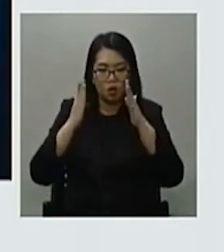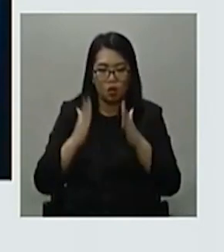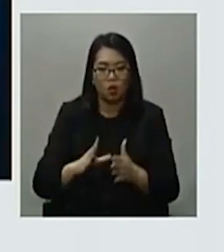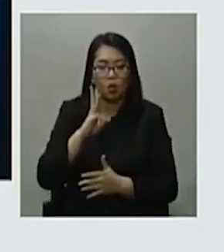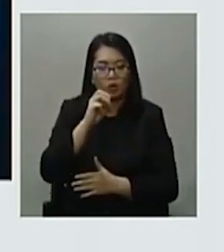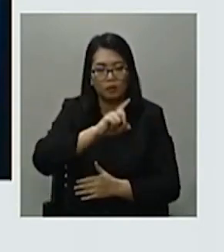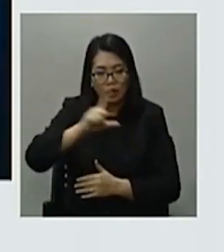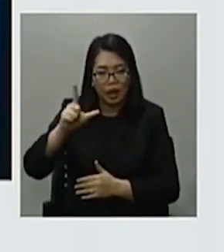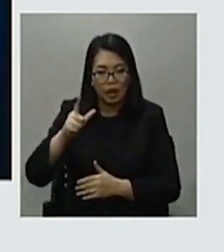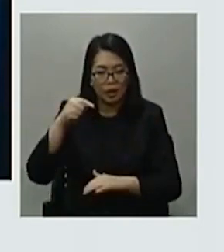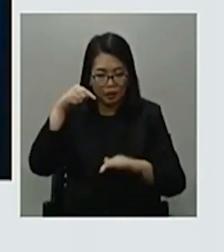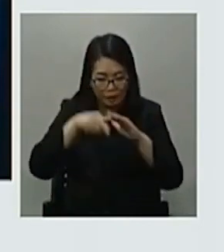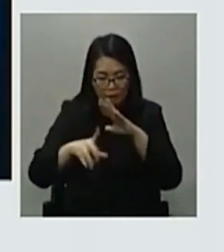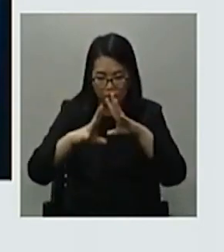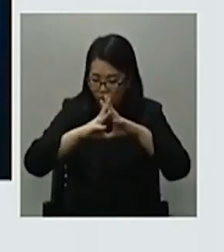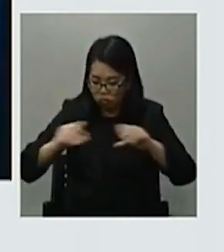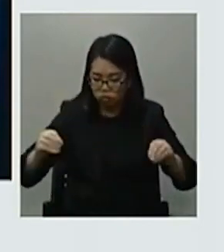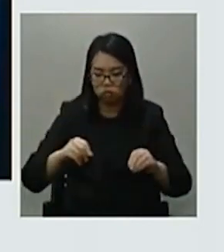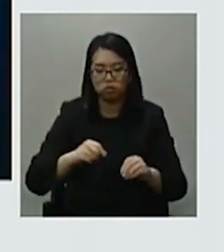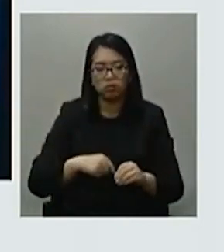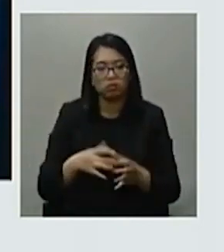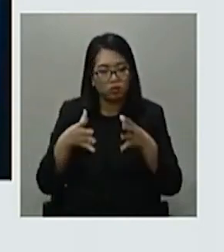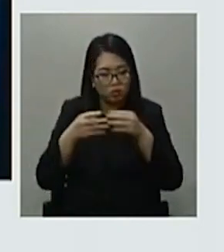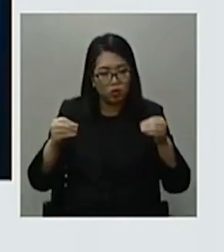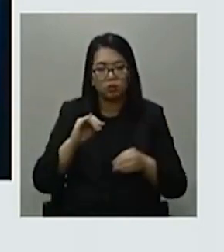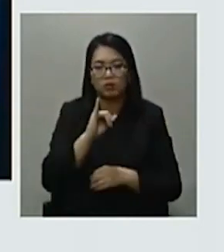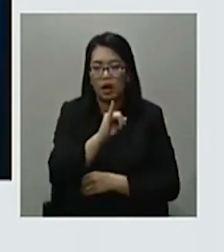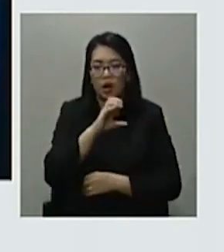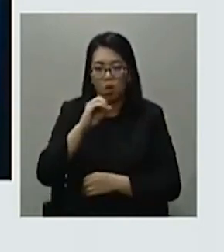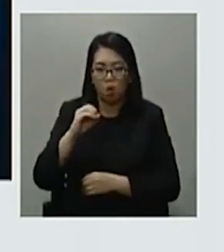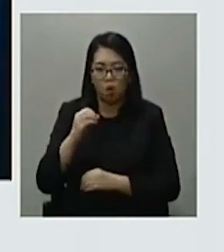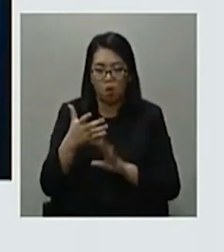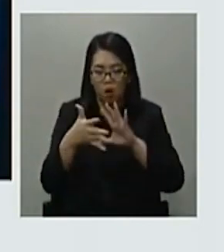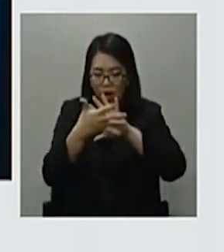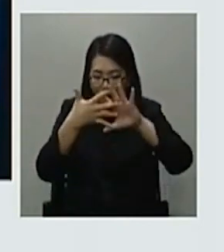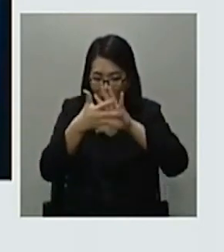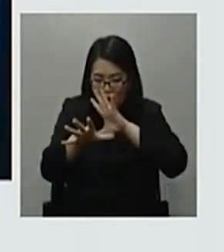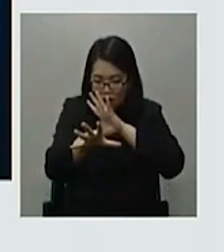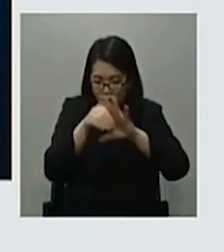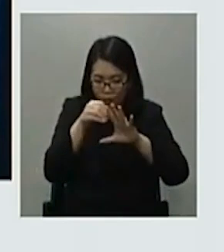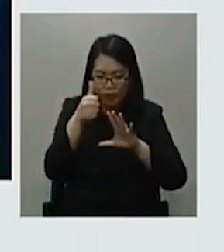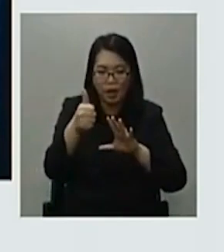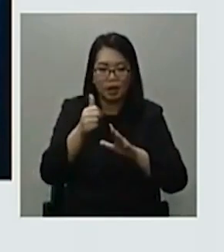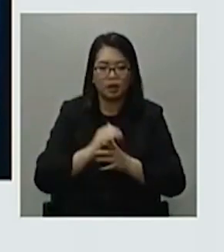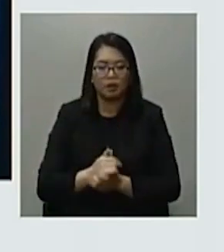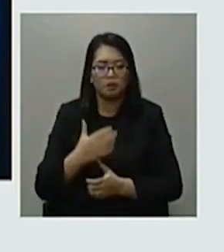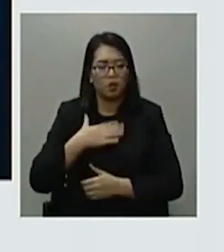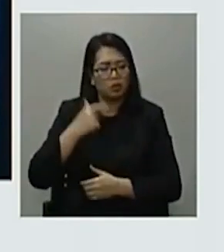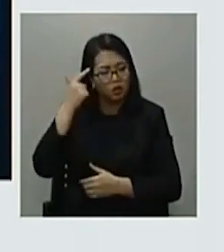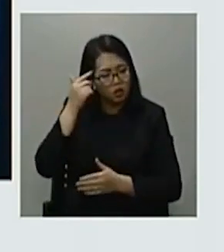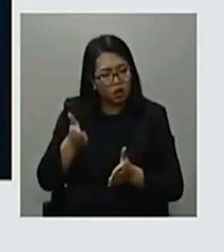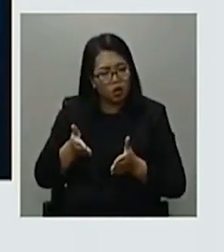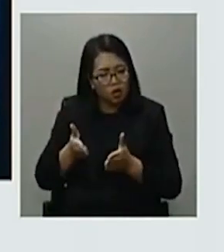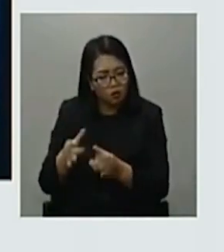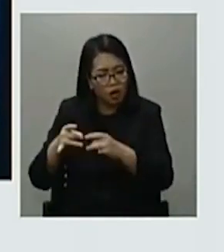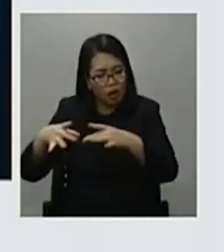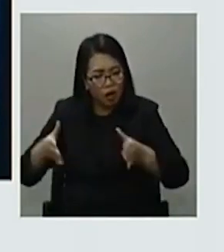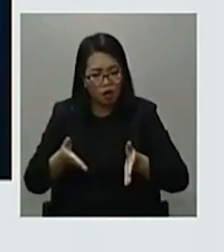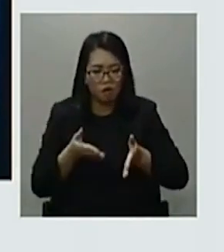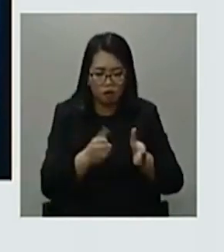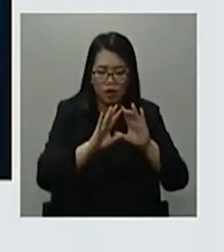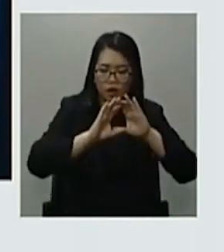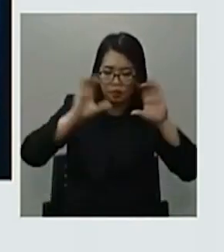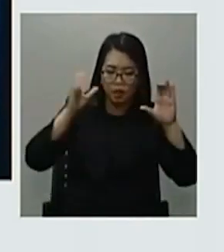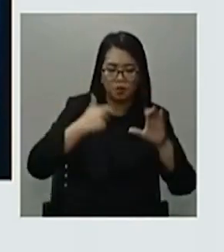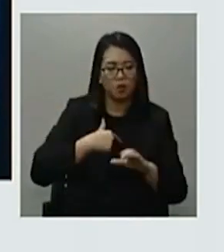านคนเข้าไปทลาย IO ด้วยกันทั้งฝ่ายค้านฝ่ายรัฐบาลผมคิดว่ามันไม่แฟร์กับสมาชิกสภาผู้